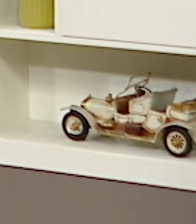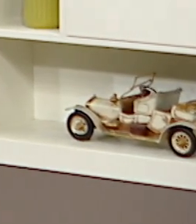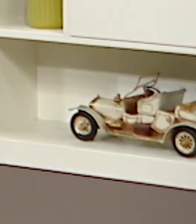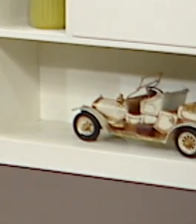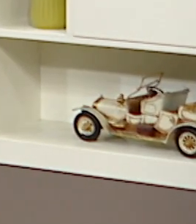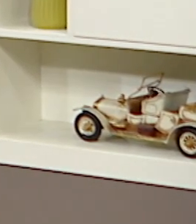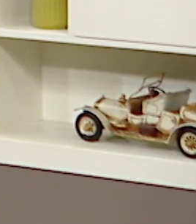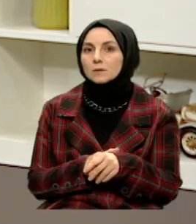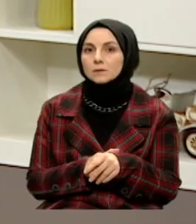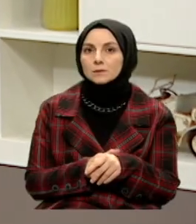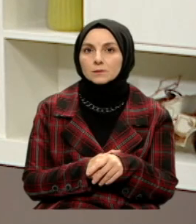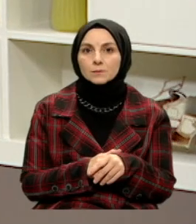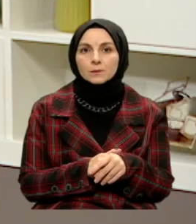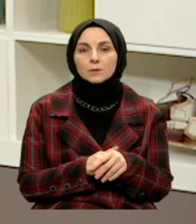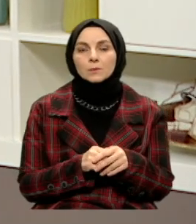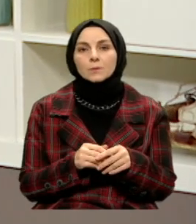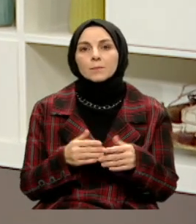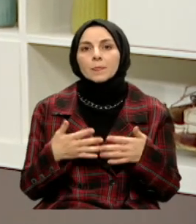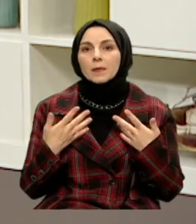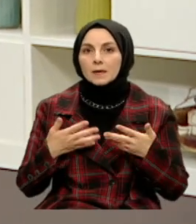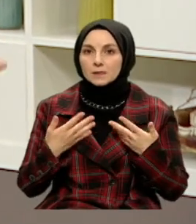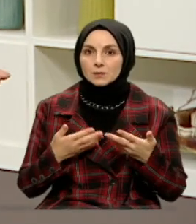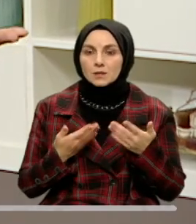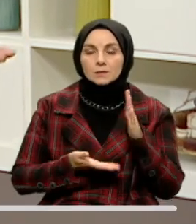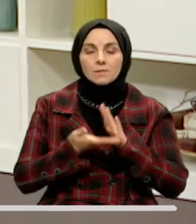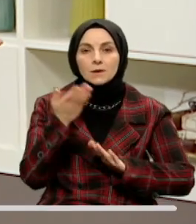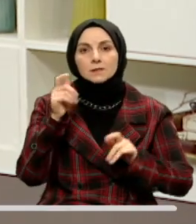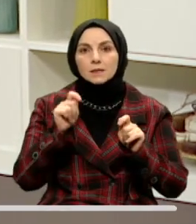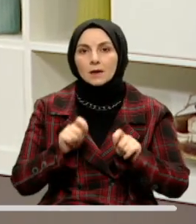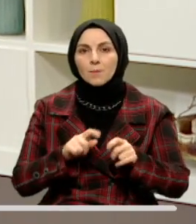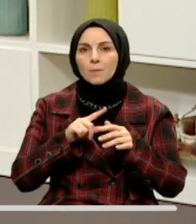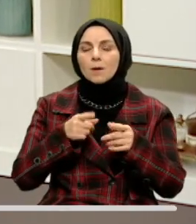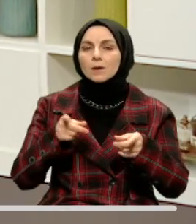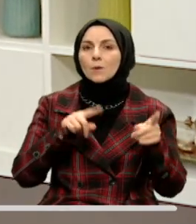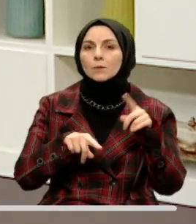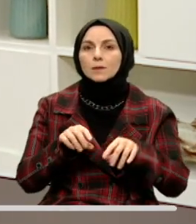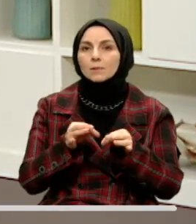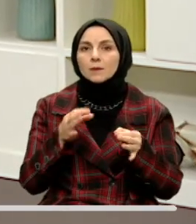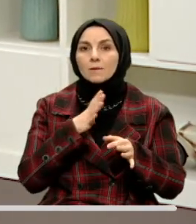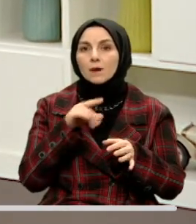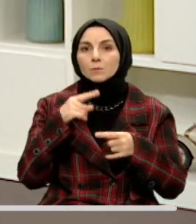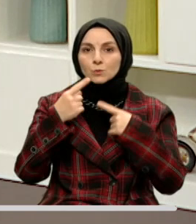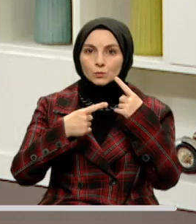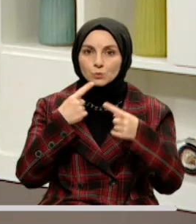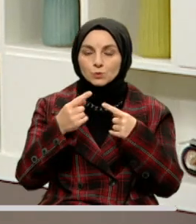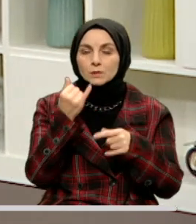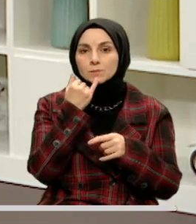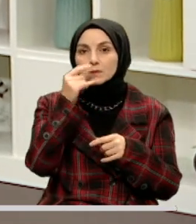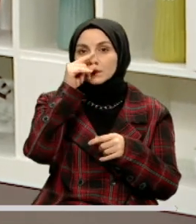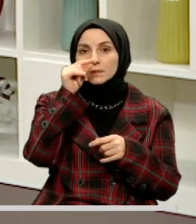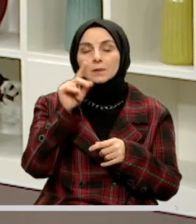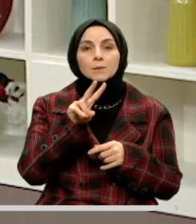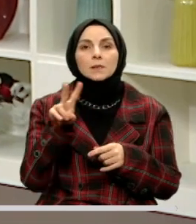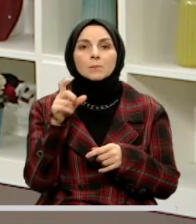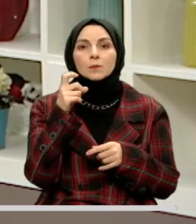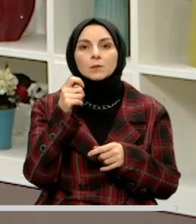yayınımızda sınava hazırlanırken motivasyon artırma yöntemleri nelerdir onları konuşacağız efendim. Konumuz 29 Mayıs Kurumları İlkokulu Müdürü